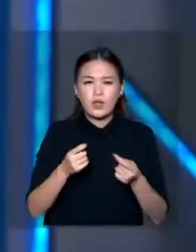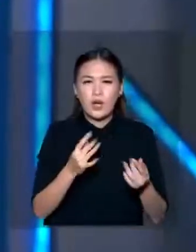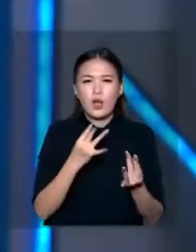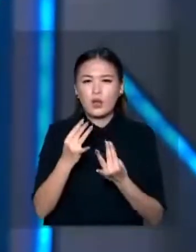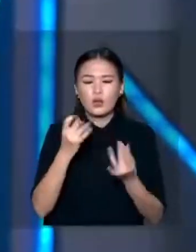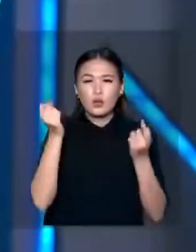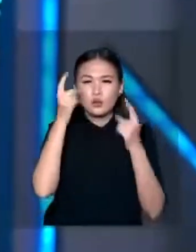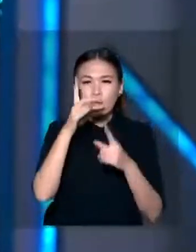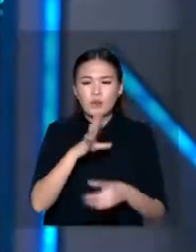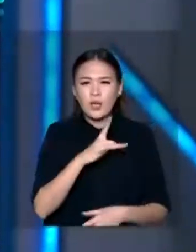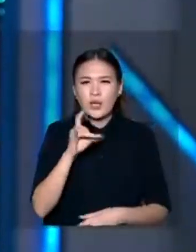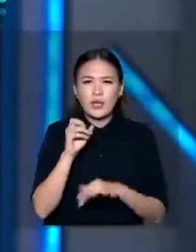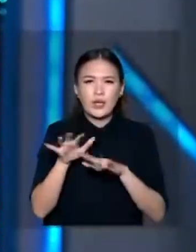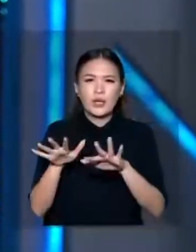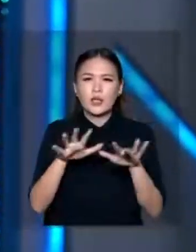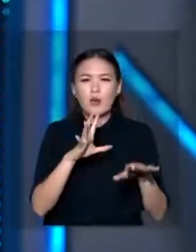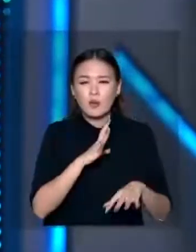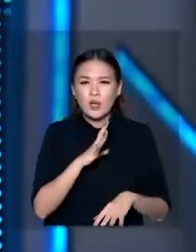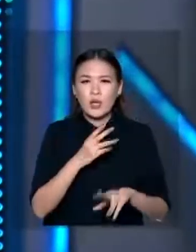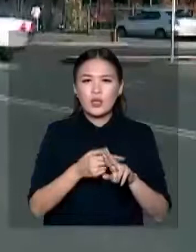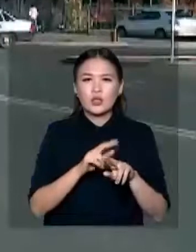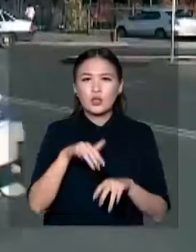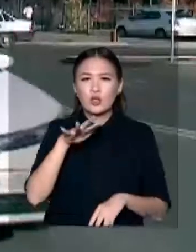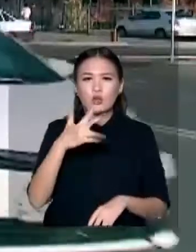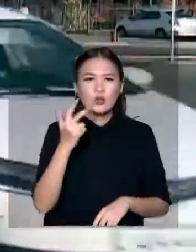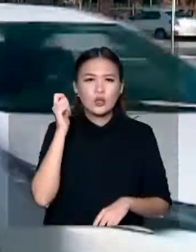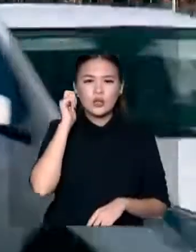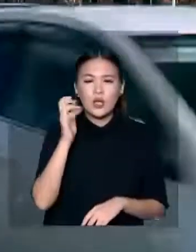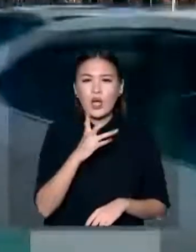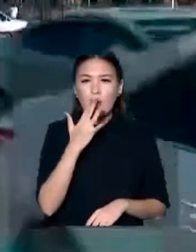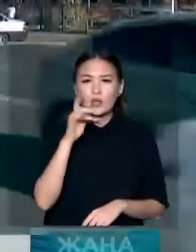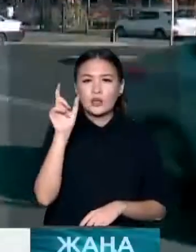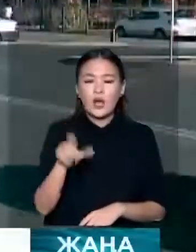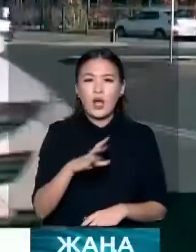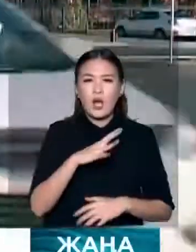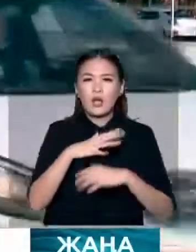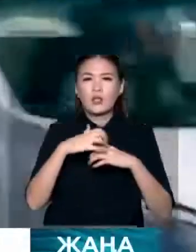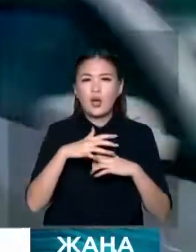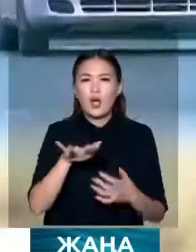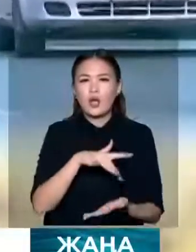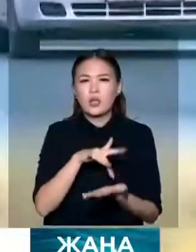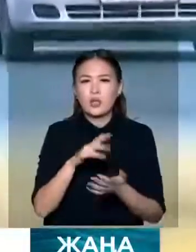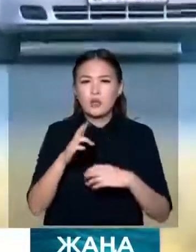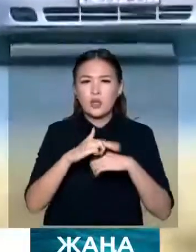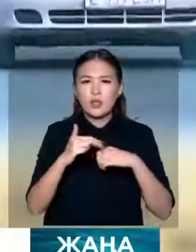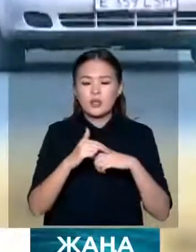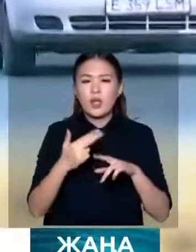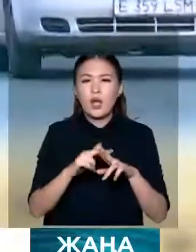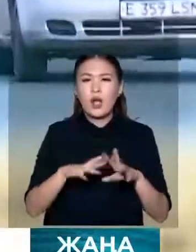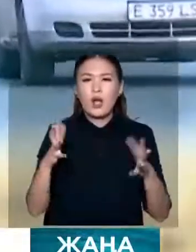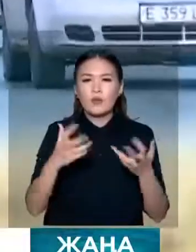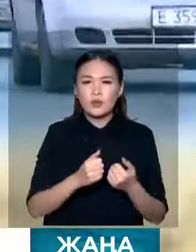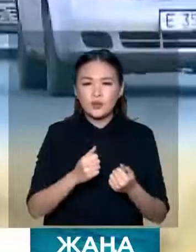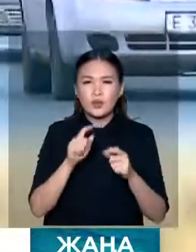кезінде анықтаған. Рейд барысында тәртіп сақшысы 53 жастағы шетел азаматын Атырау қалалық полиция басқармасының қабылдау